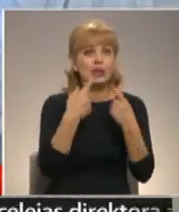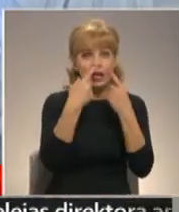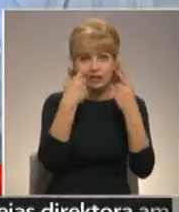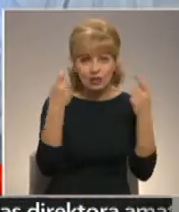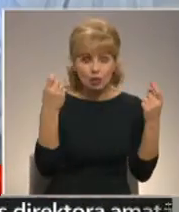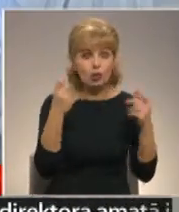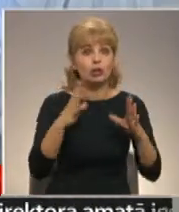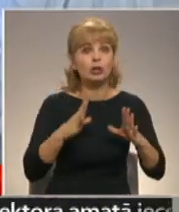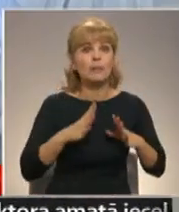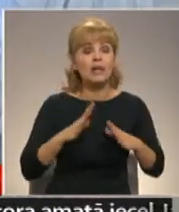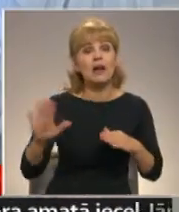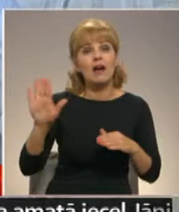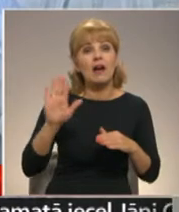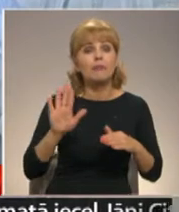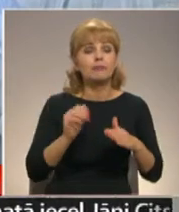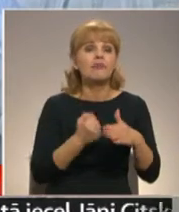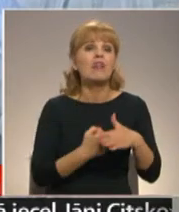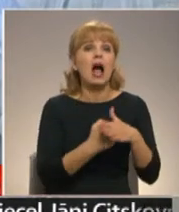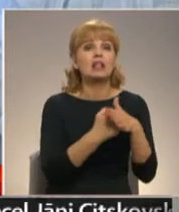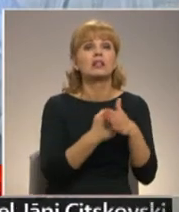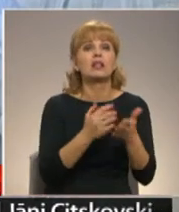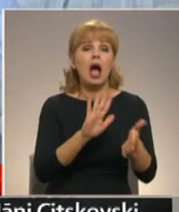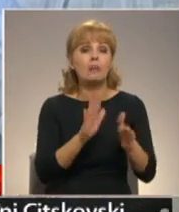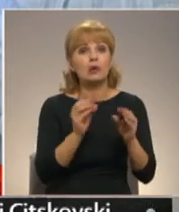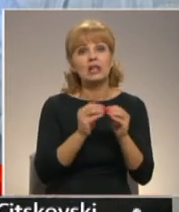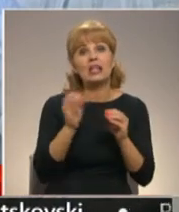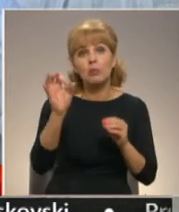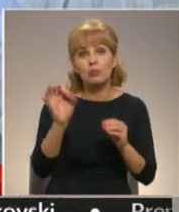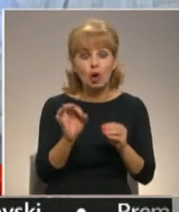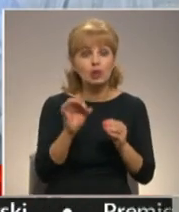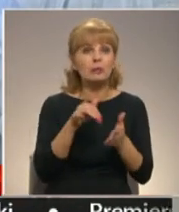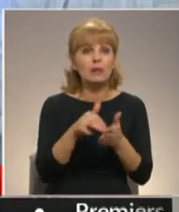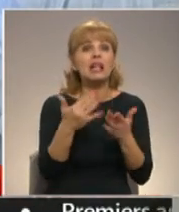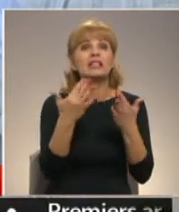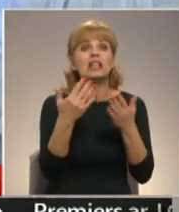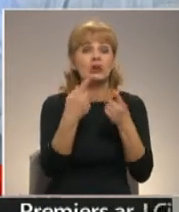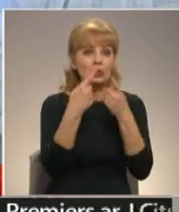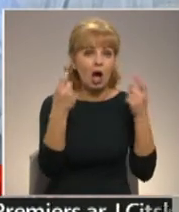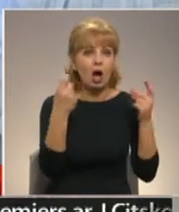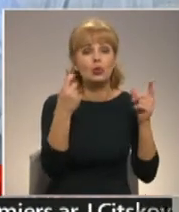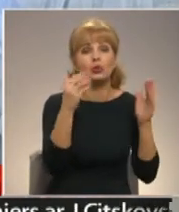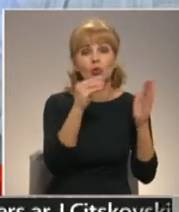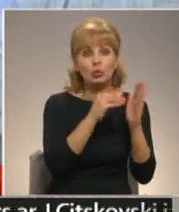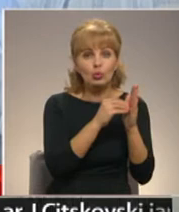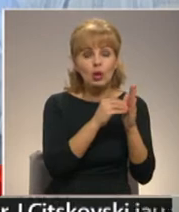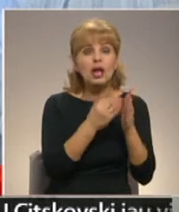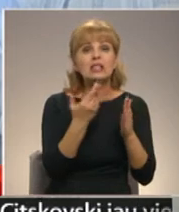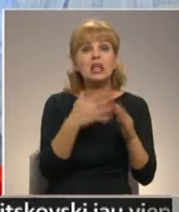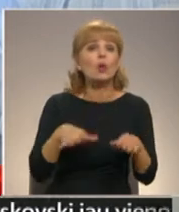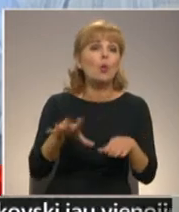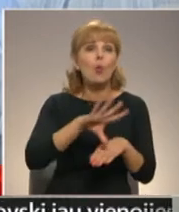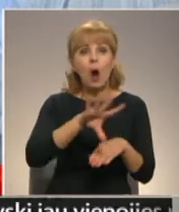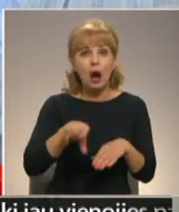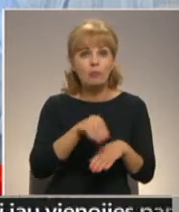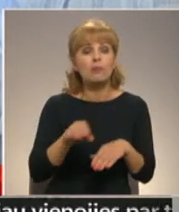bijusi balstīta uz šiem te aptuveni 10% pieejamo datu, ekstrapolējot uz visu valsti kopumā. Un